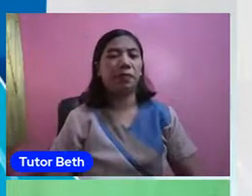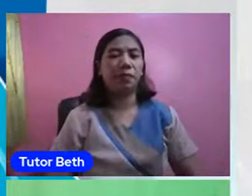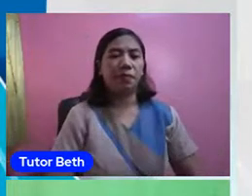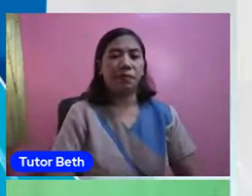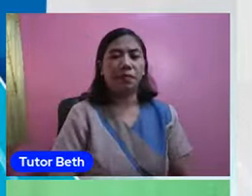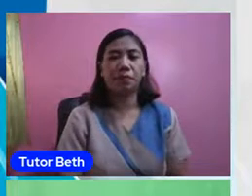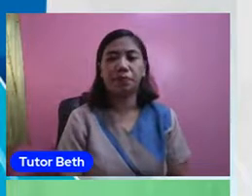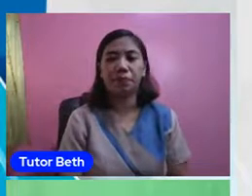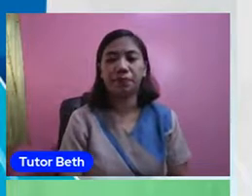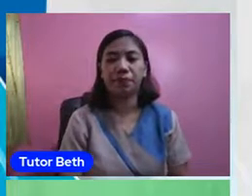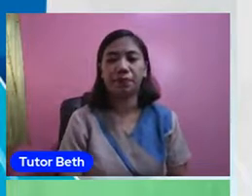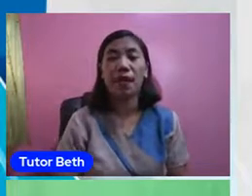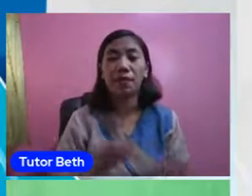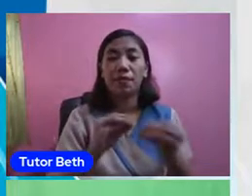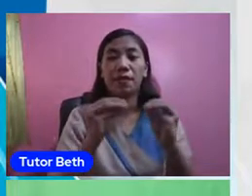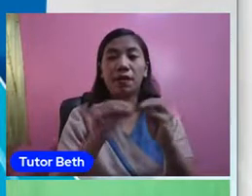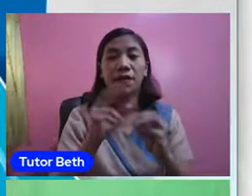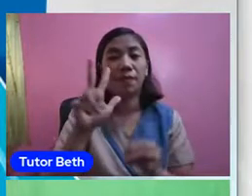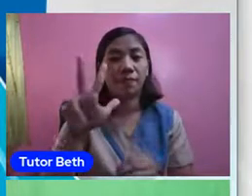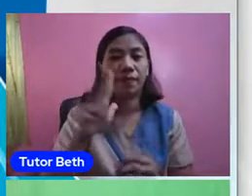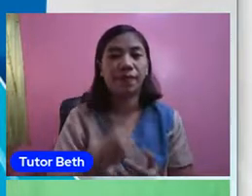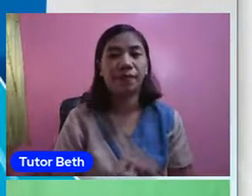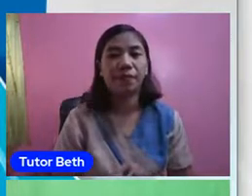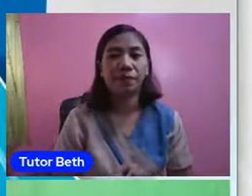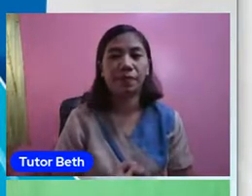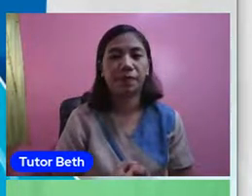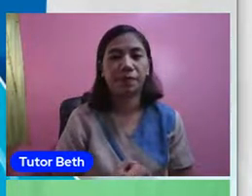Sa number three, comment niyo nga po.